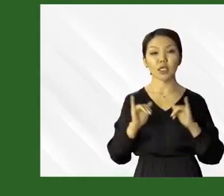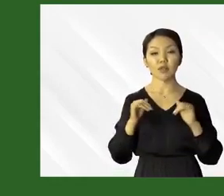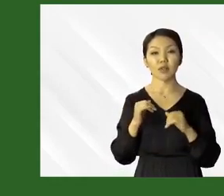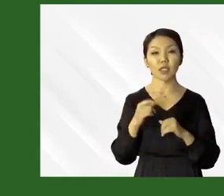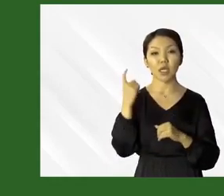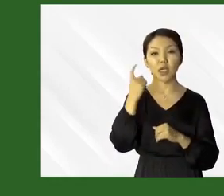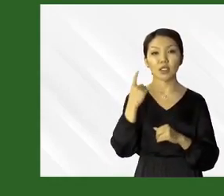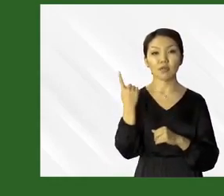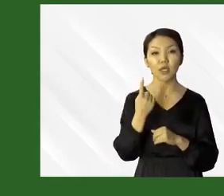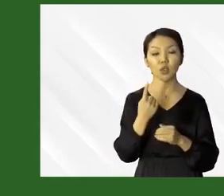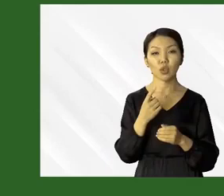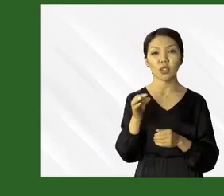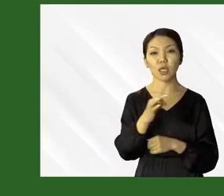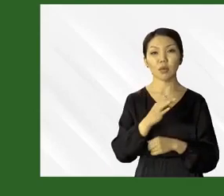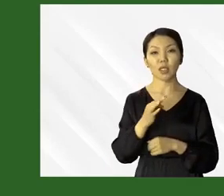областей.